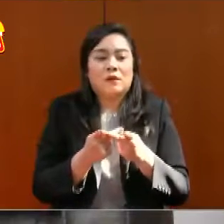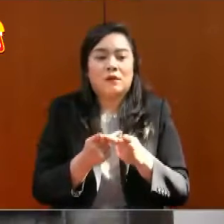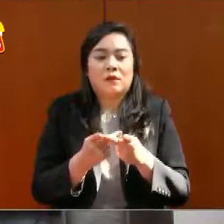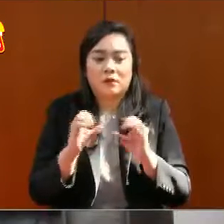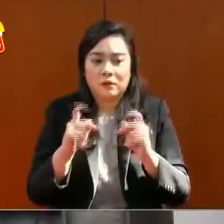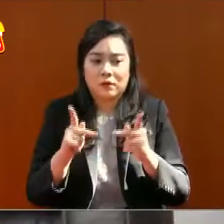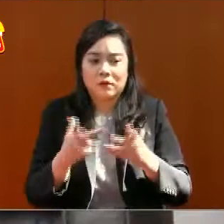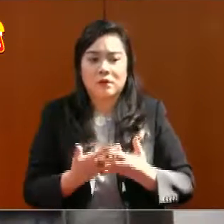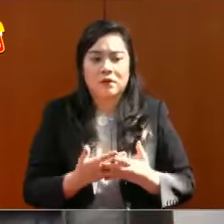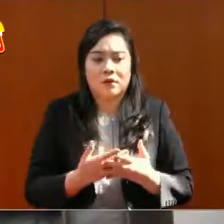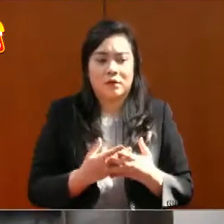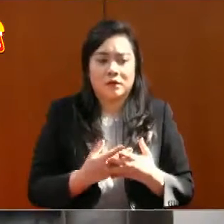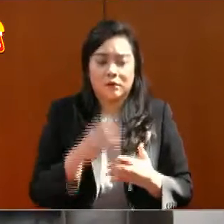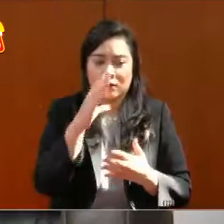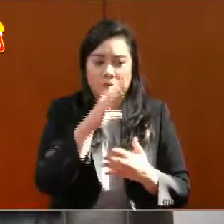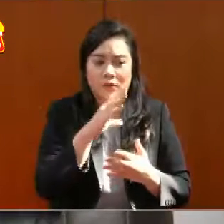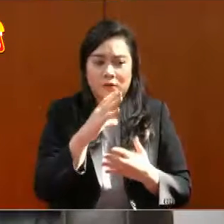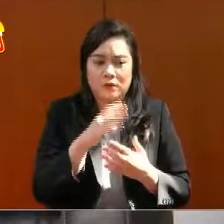dulu.